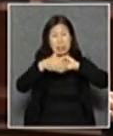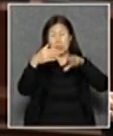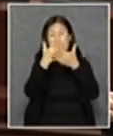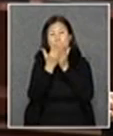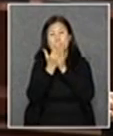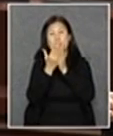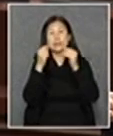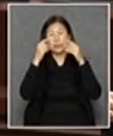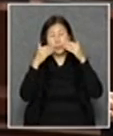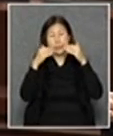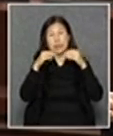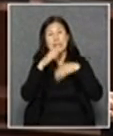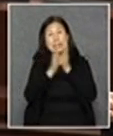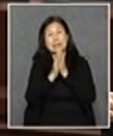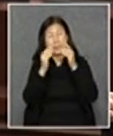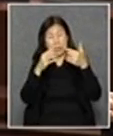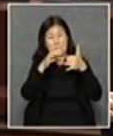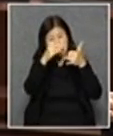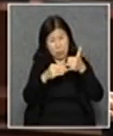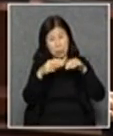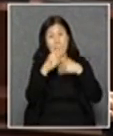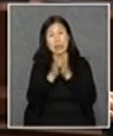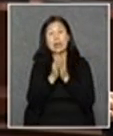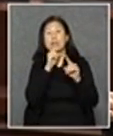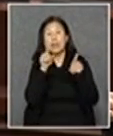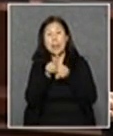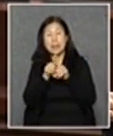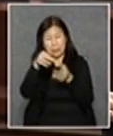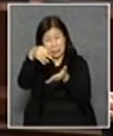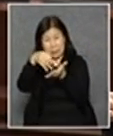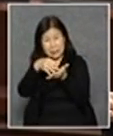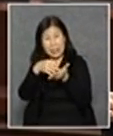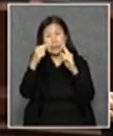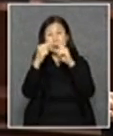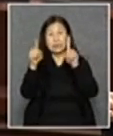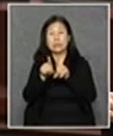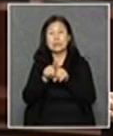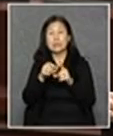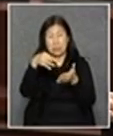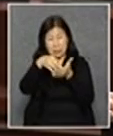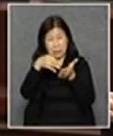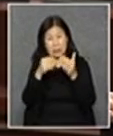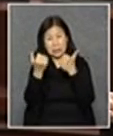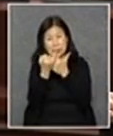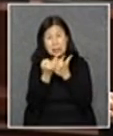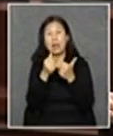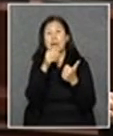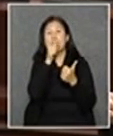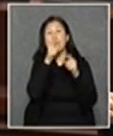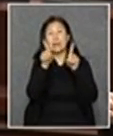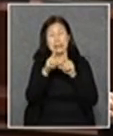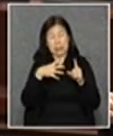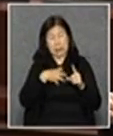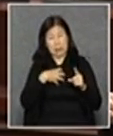象、學術地位和知名度，令參與者、參賽學生和家長齊齊感受